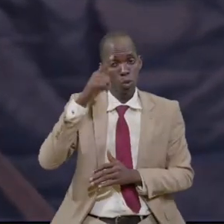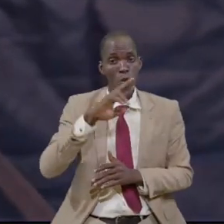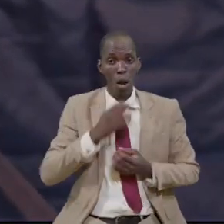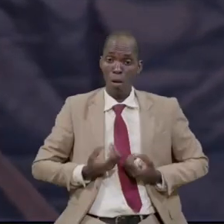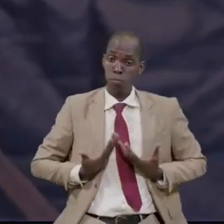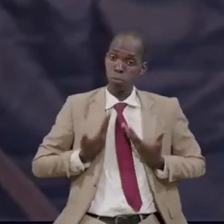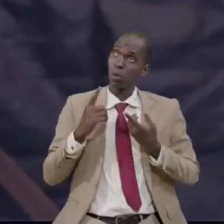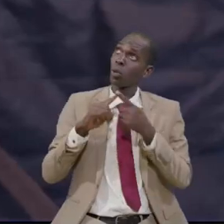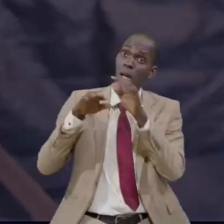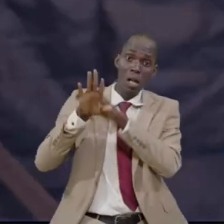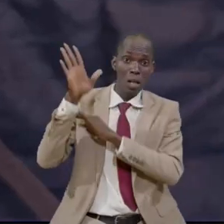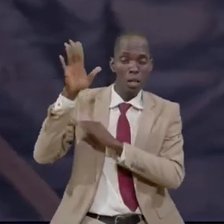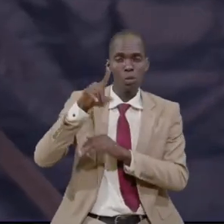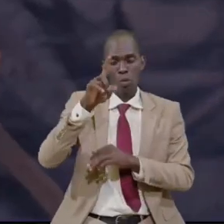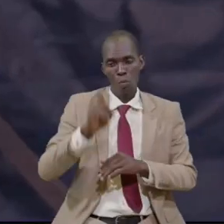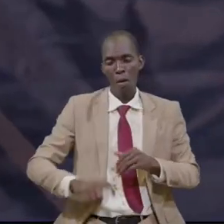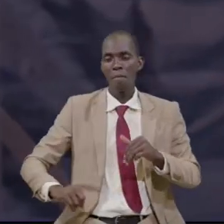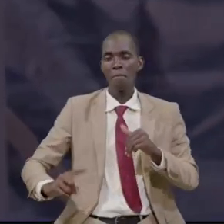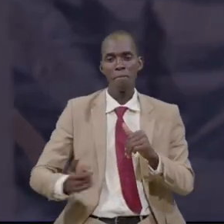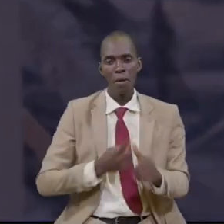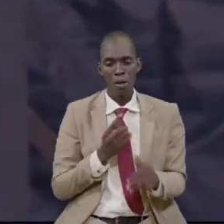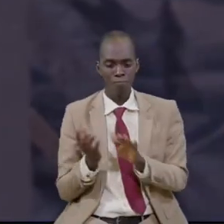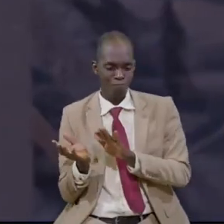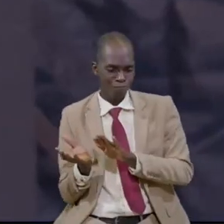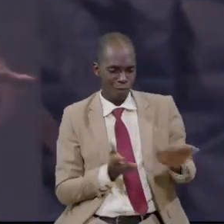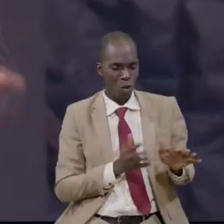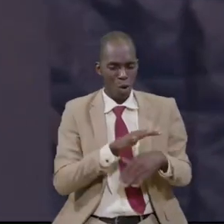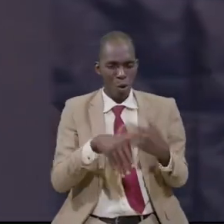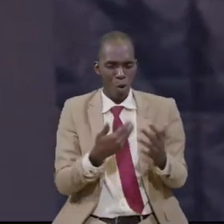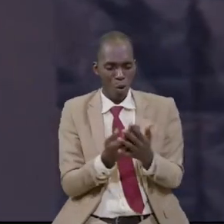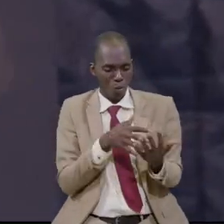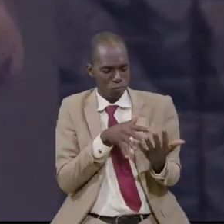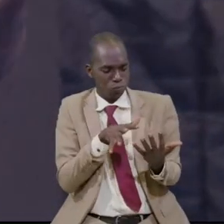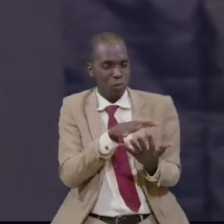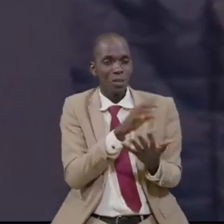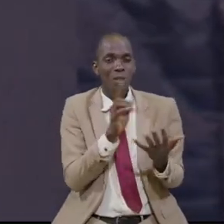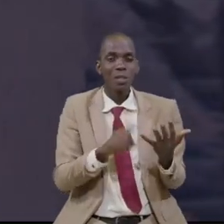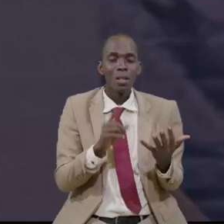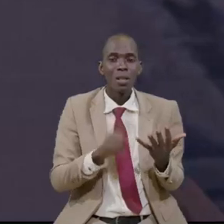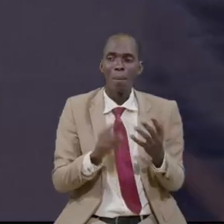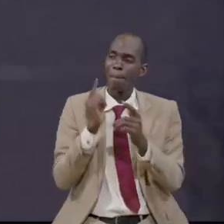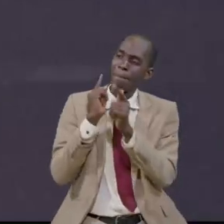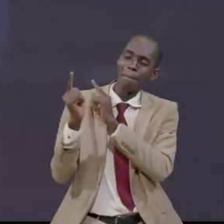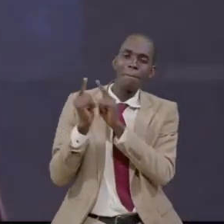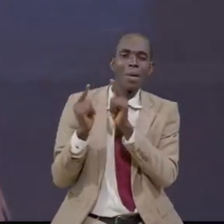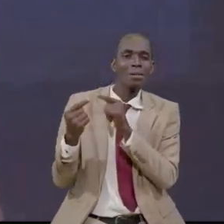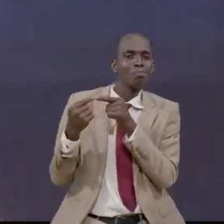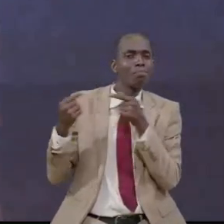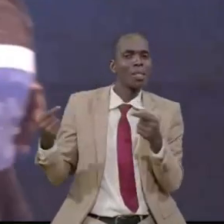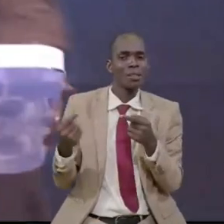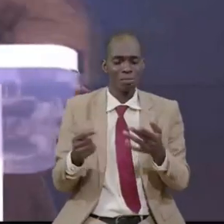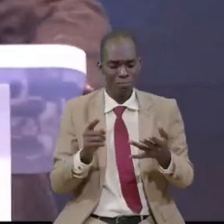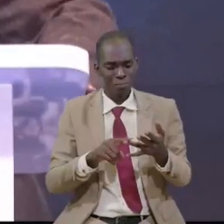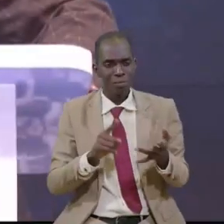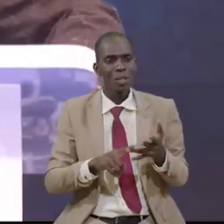dit, rejetant donc toute malice et toute ruse, et la